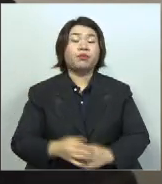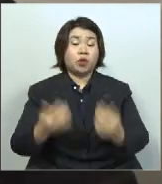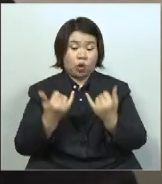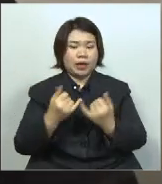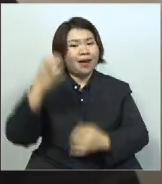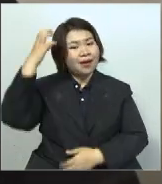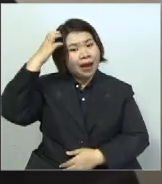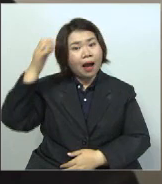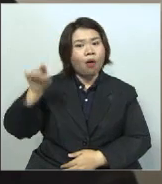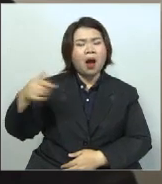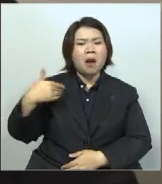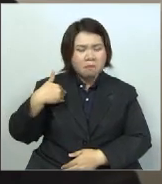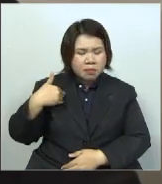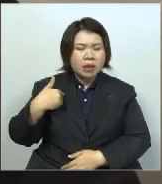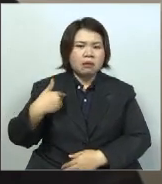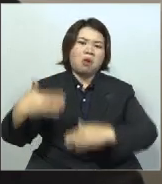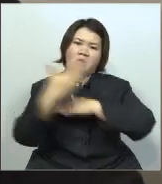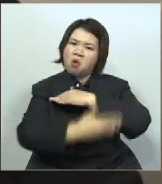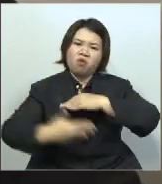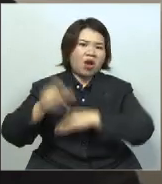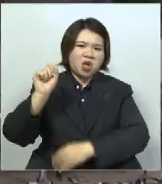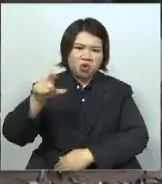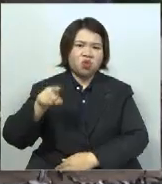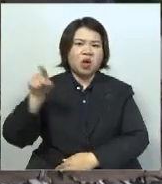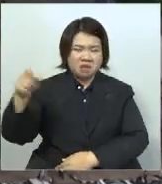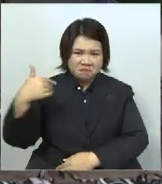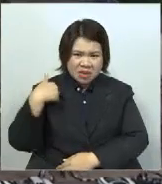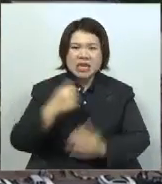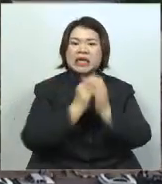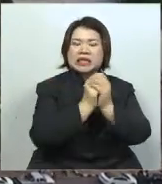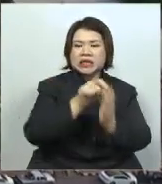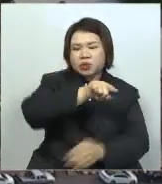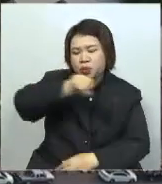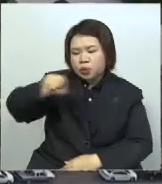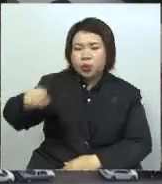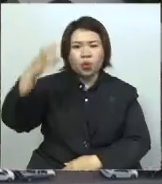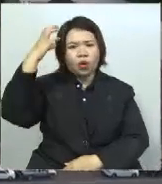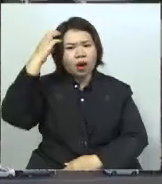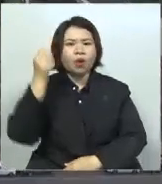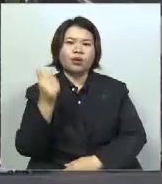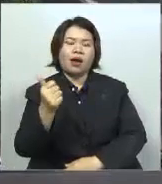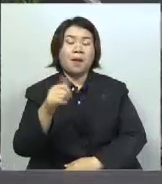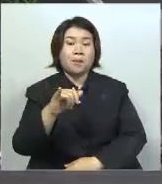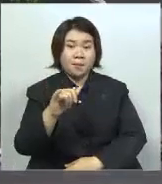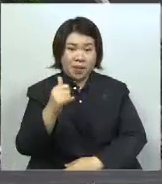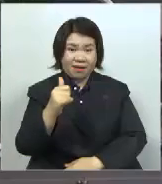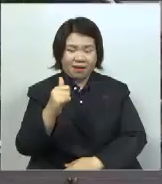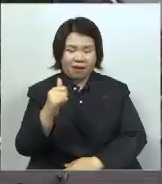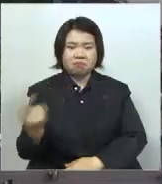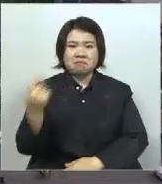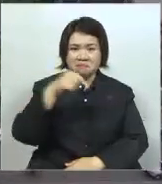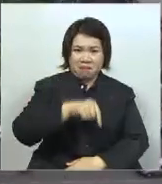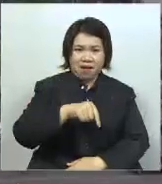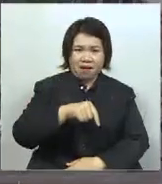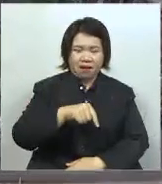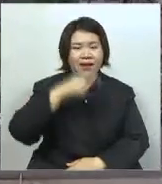บันเขาก็มีรถไฟความเร็วสูงเนาะจากทางจีนเข้ามาถึงเวียงจันทน์แล้วก็อาจจะต่อเนื่องมาถึง